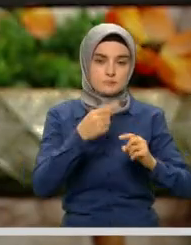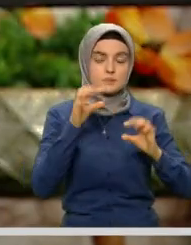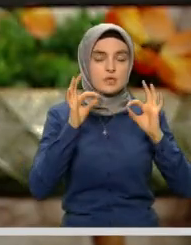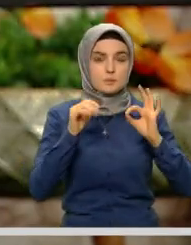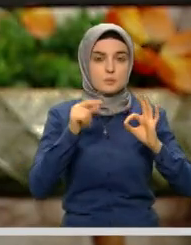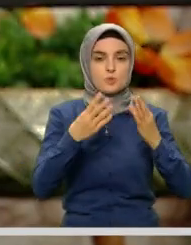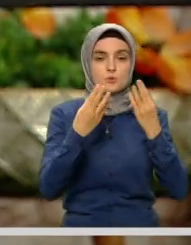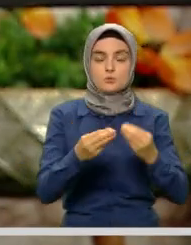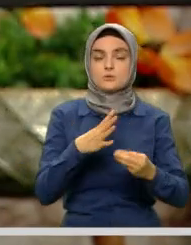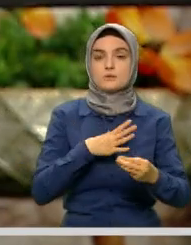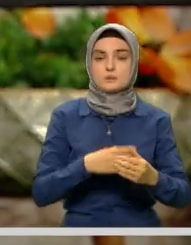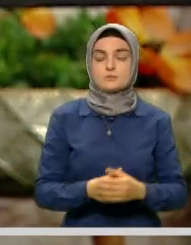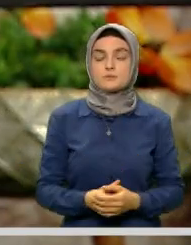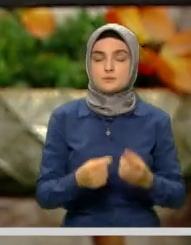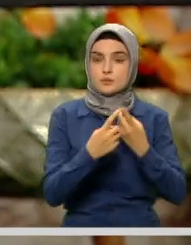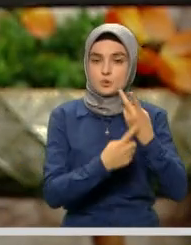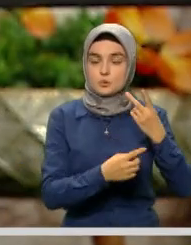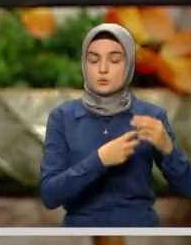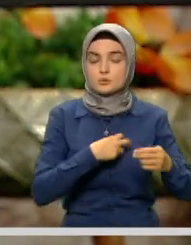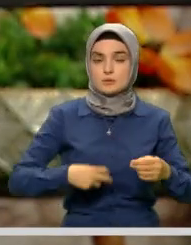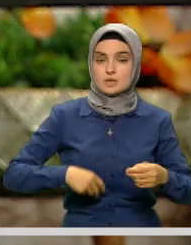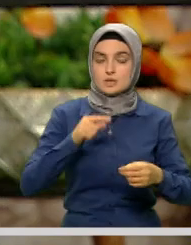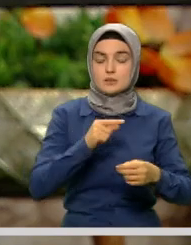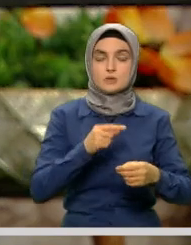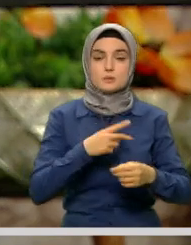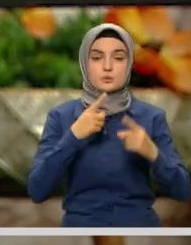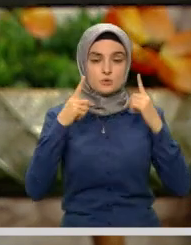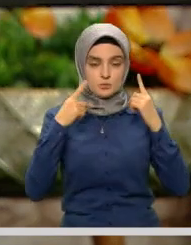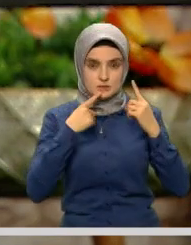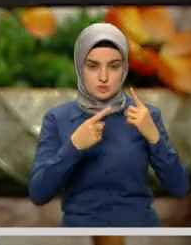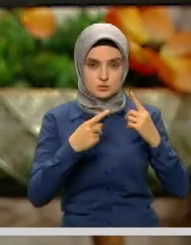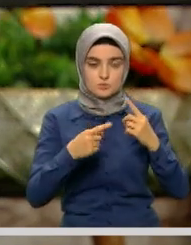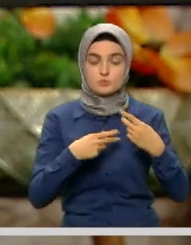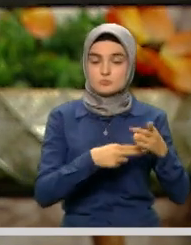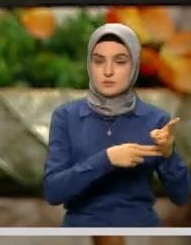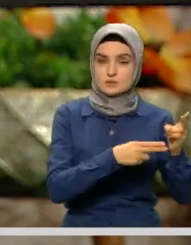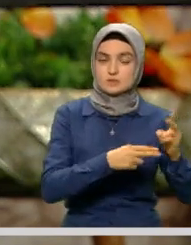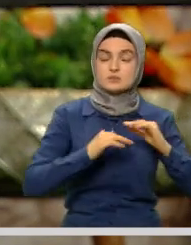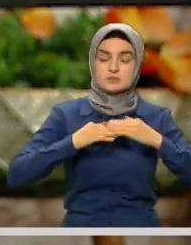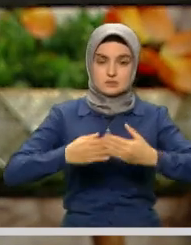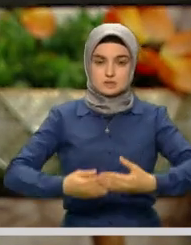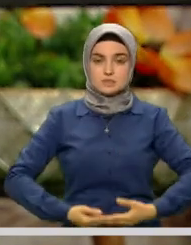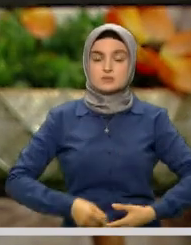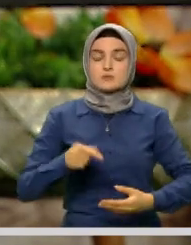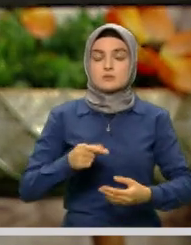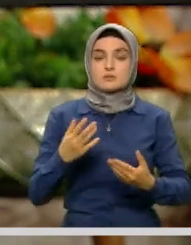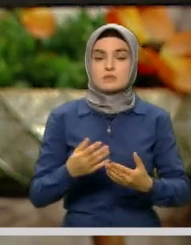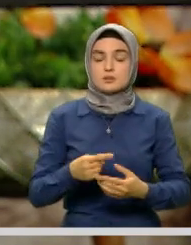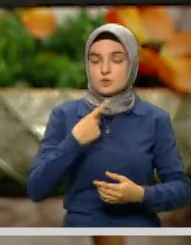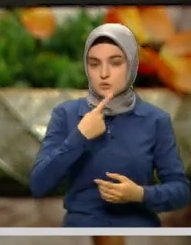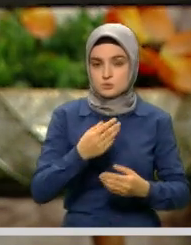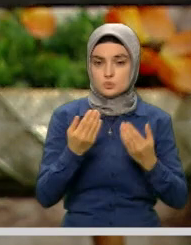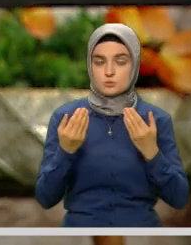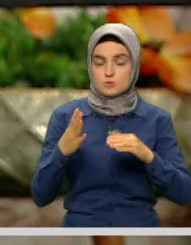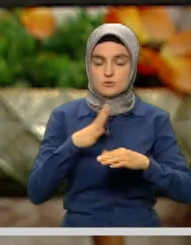İşte Yunus Aleyhisselam'ın tevbesi diyoruz. İşte o balığın karnında işte değil mi? La ilahe illa ente subhaneke inni kuntu